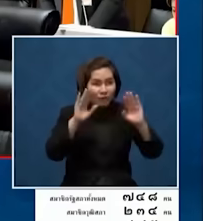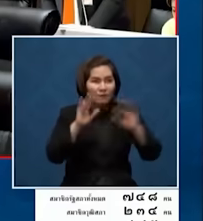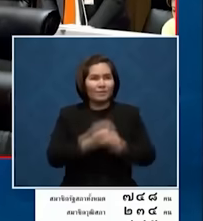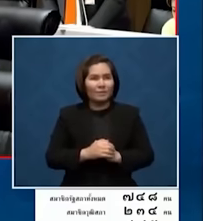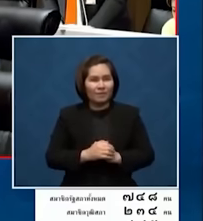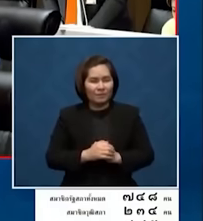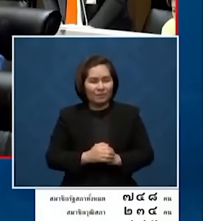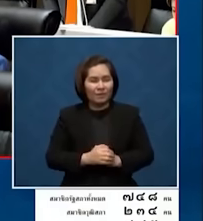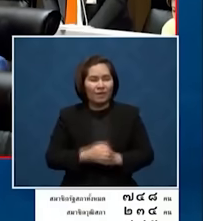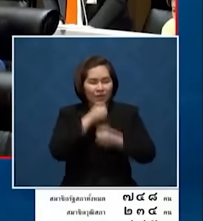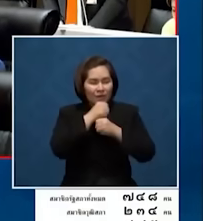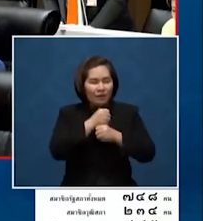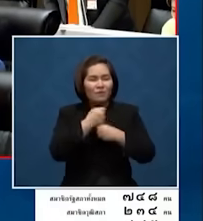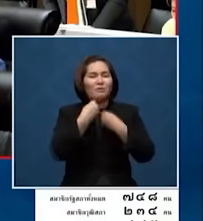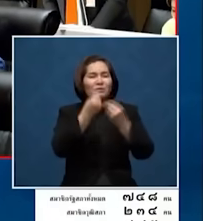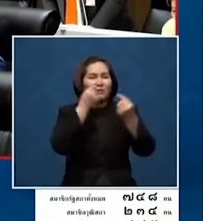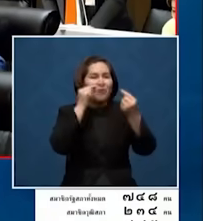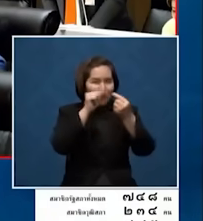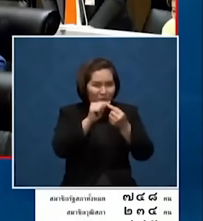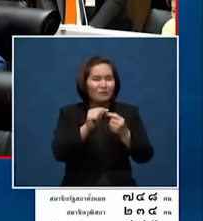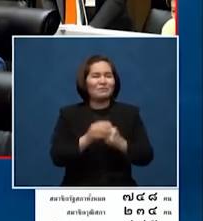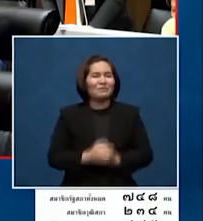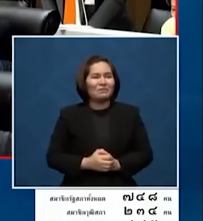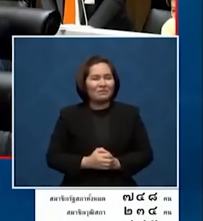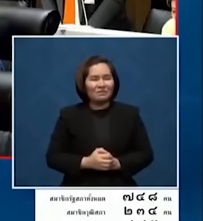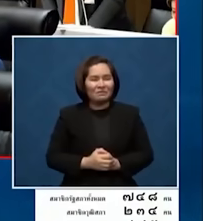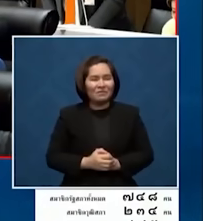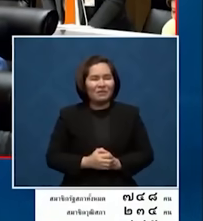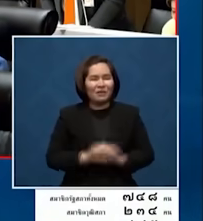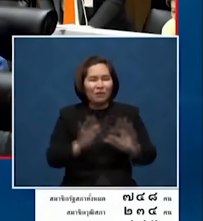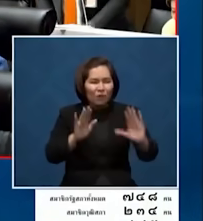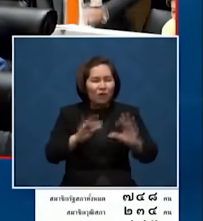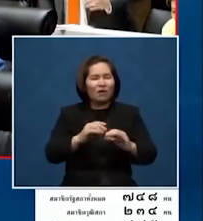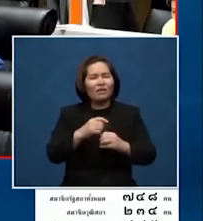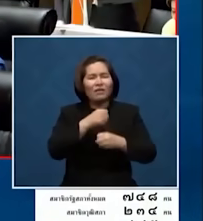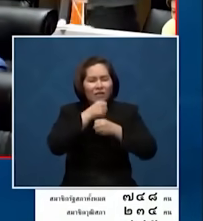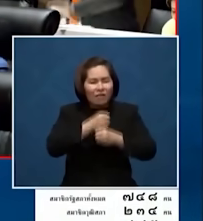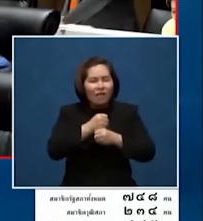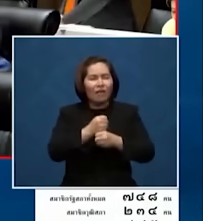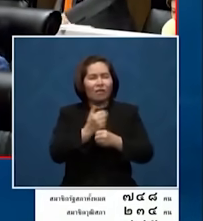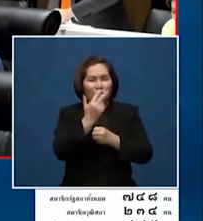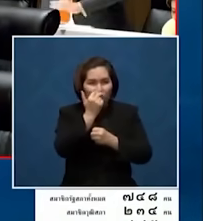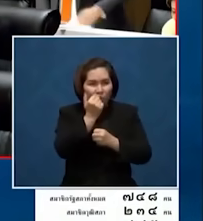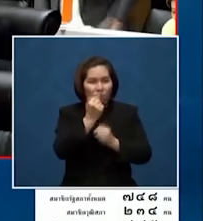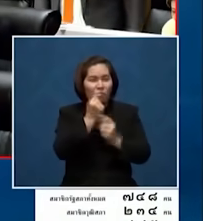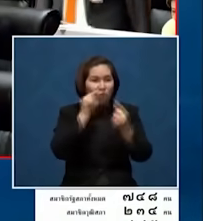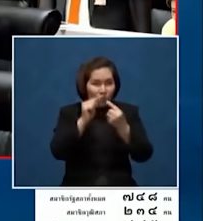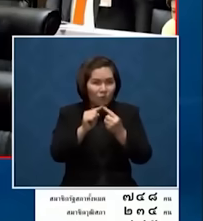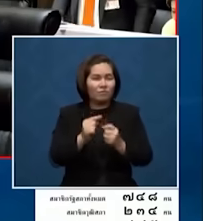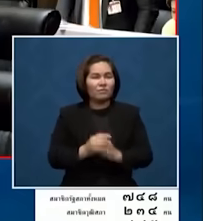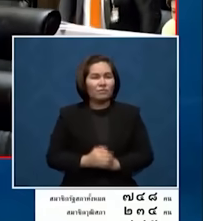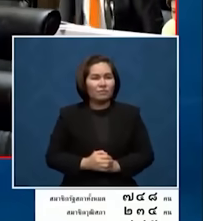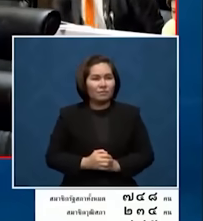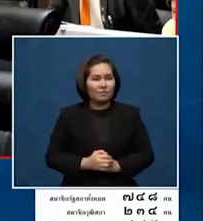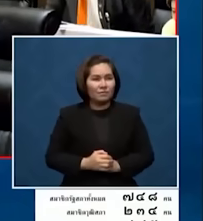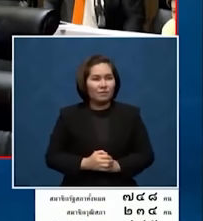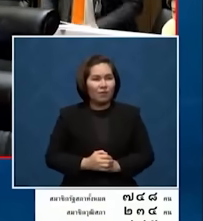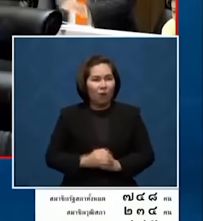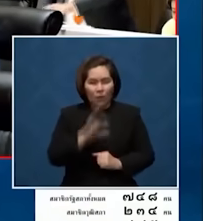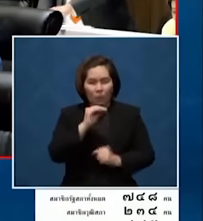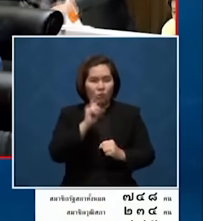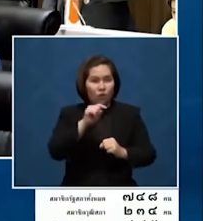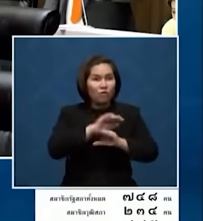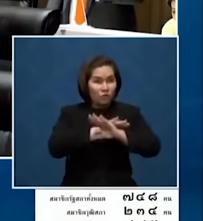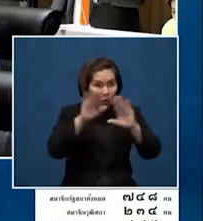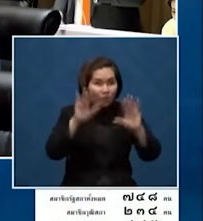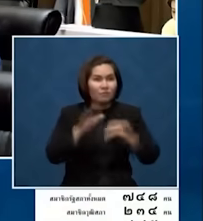ได้312ทำไมถึงมาขวางนะฮะคุณสมชายก็อธิบายว่าบริบทเนี่ยที่พูด